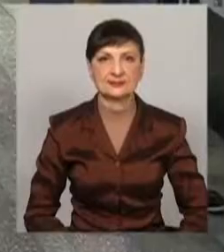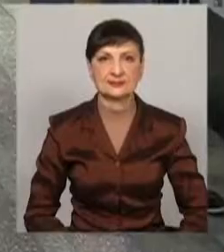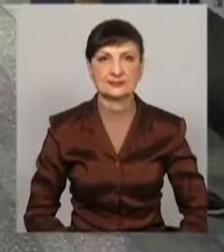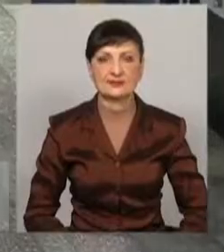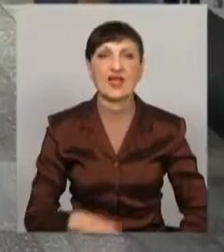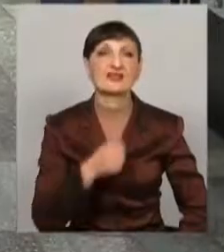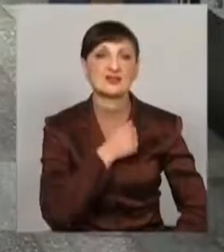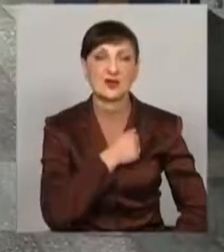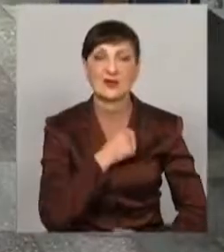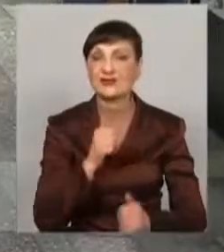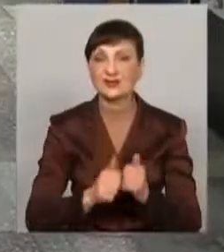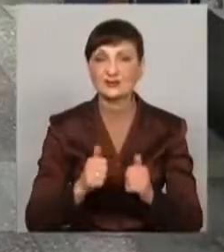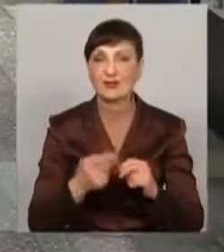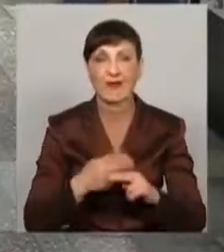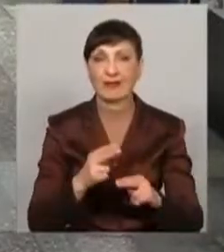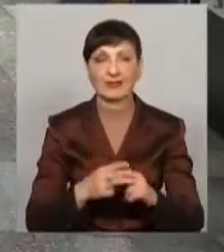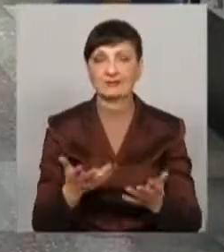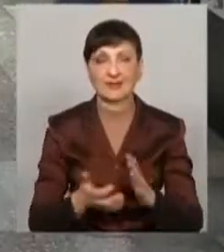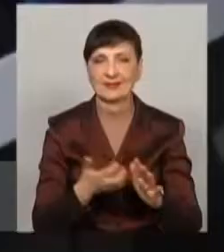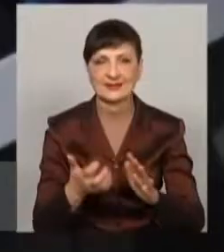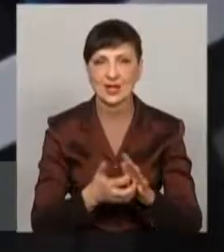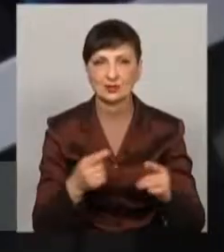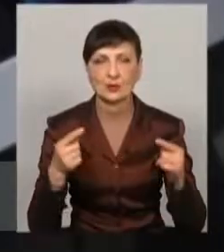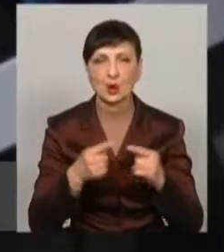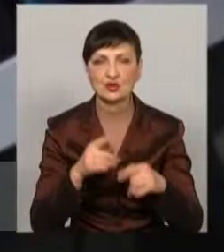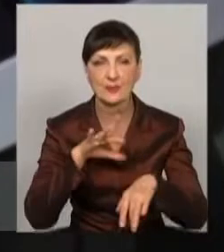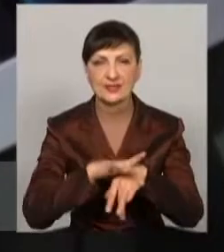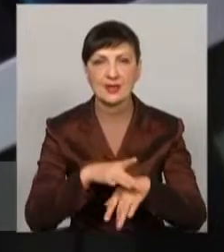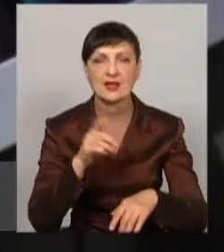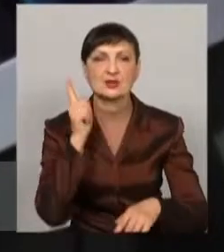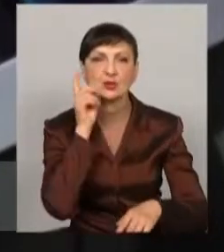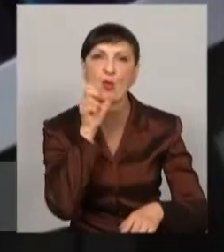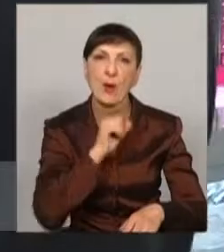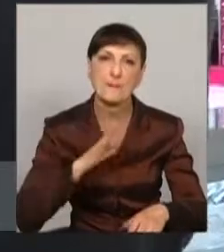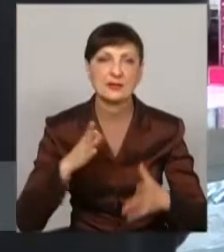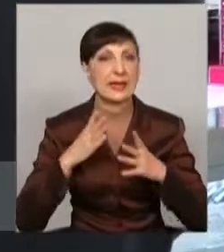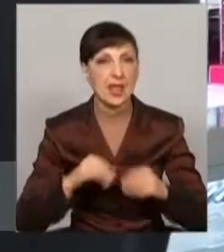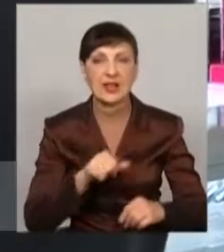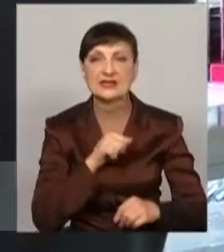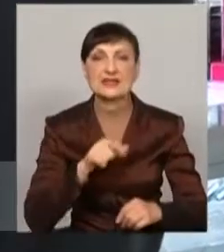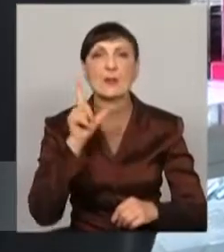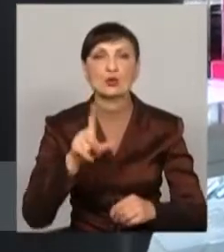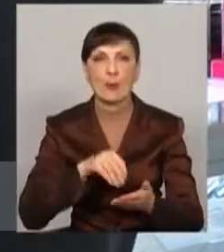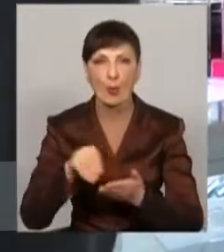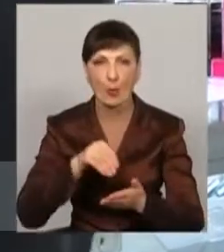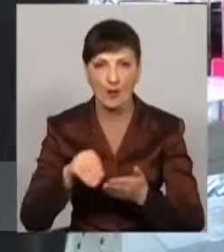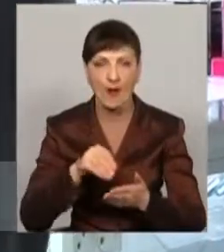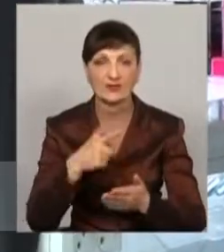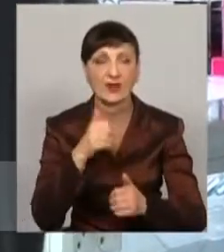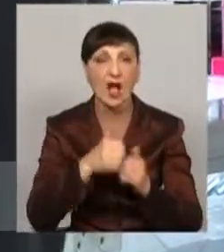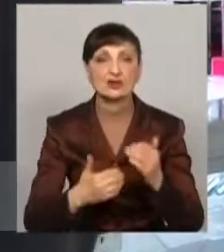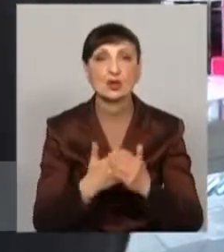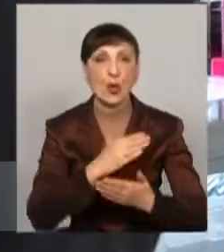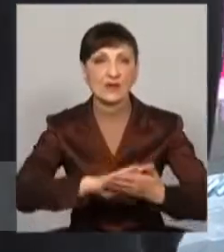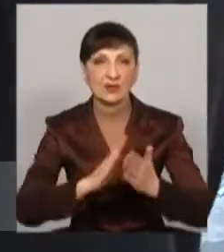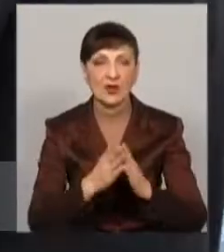К сожалению, зачастую этого недостаточно, чтобы точно определить, не краденный ли телефон. Сами скупщики признаются, что каждая новая сделка